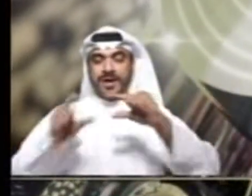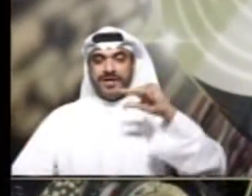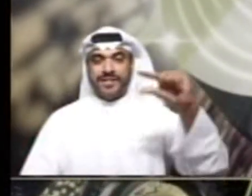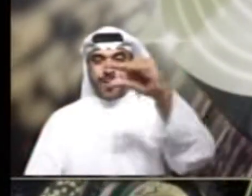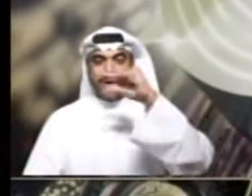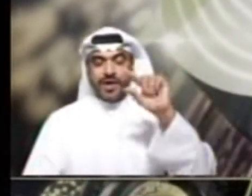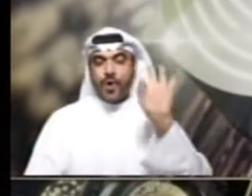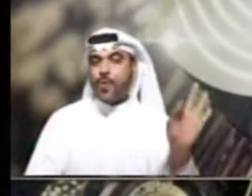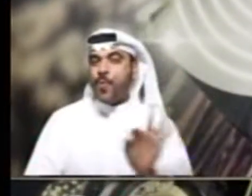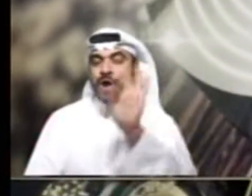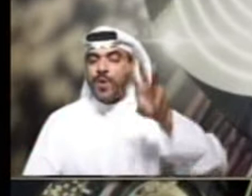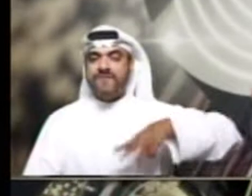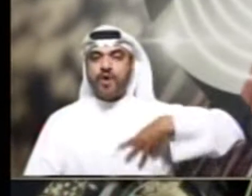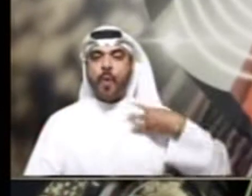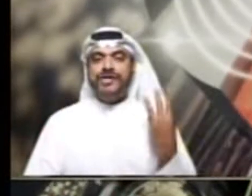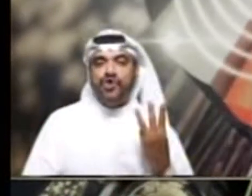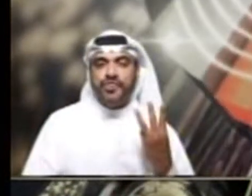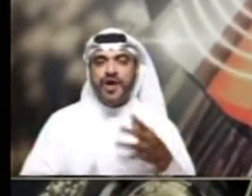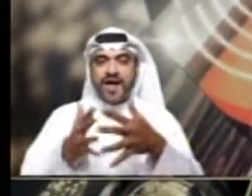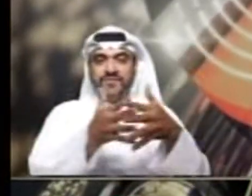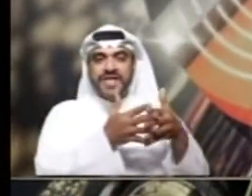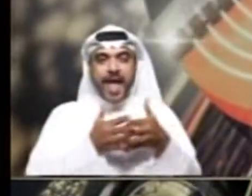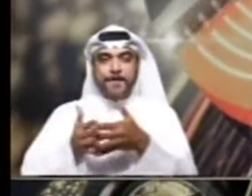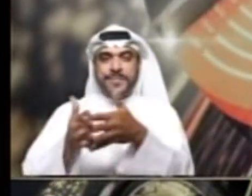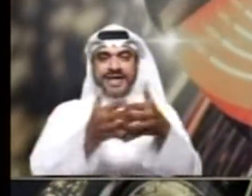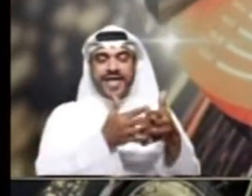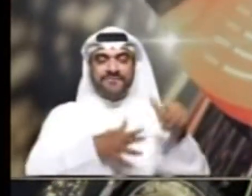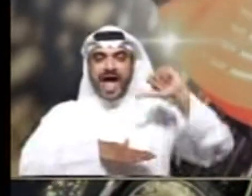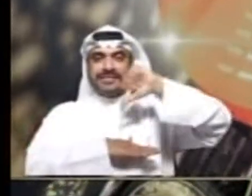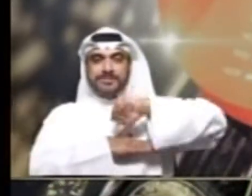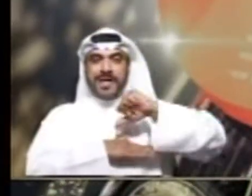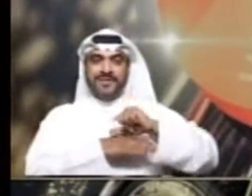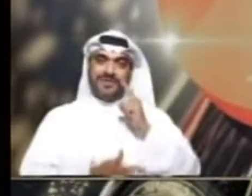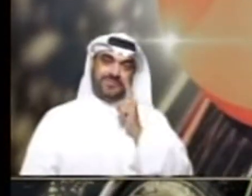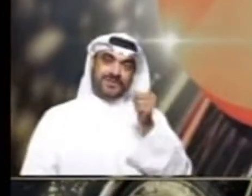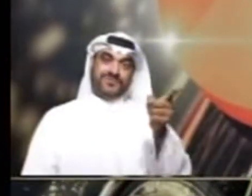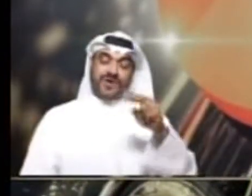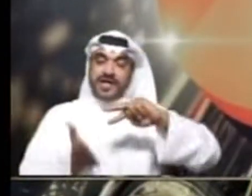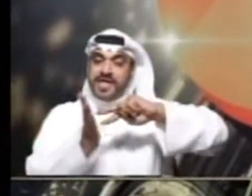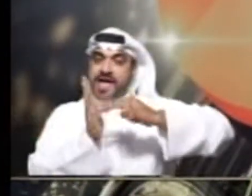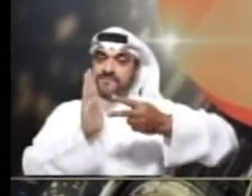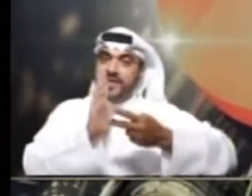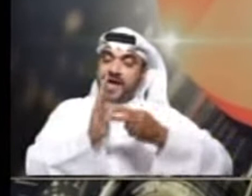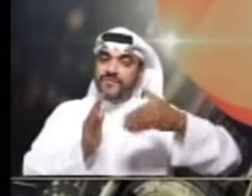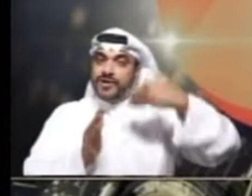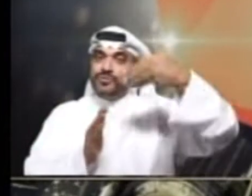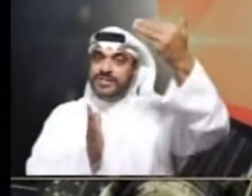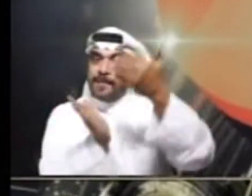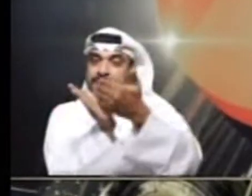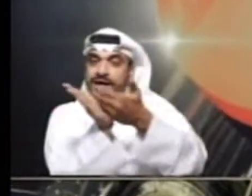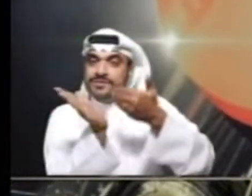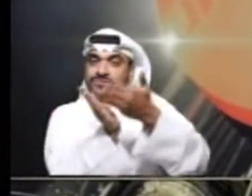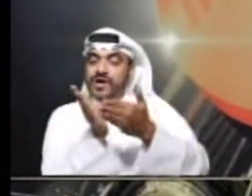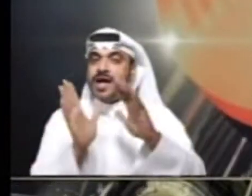العاصمة الأمريكية واشنطن لمناقشة القضايا ذات الاهتمام العالمي، منها الأفاق الاقتصادية العالمية